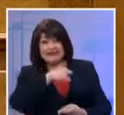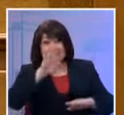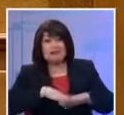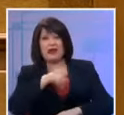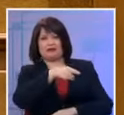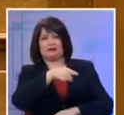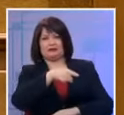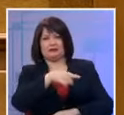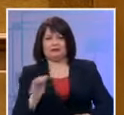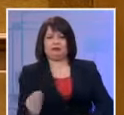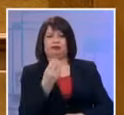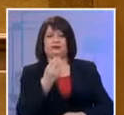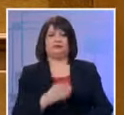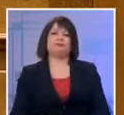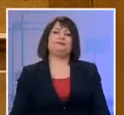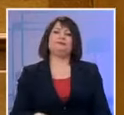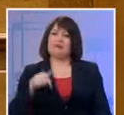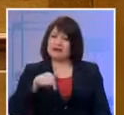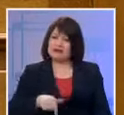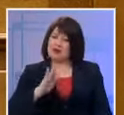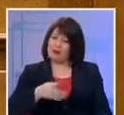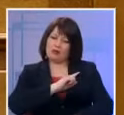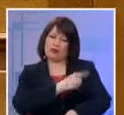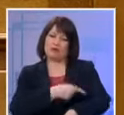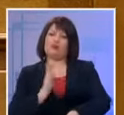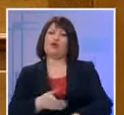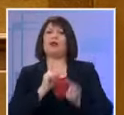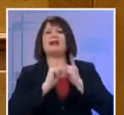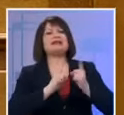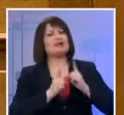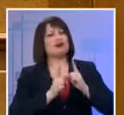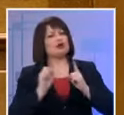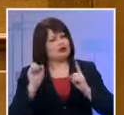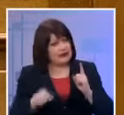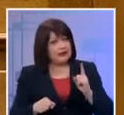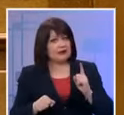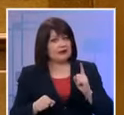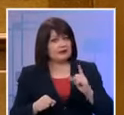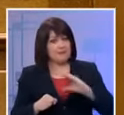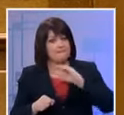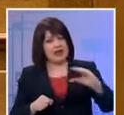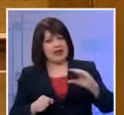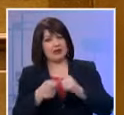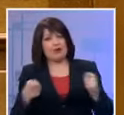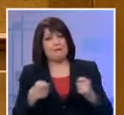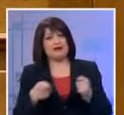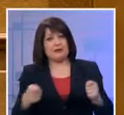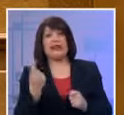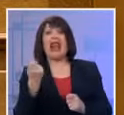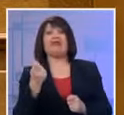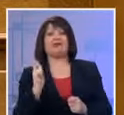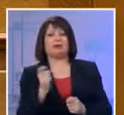προκαλέσατε. Έχουμε και σήμερα δυνατότητα να συμφωνήσουμε μαζί σας σε κάποιο πακέτο μέτρων που θα απελευθέρωνε